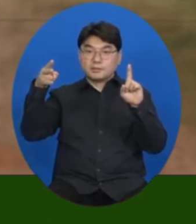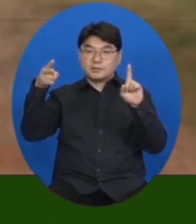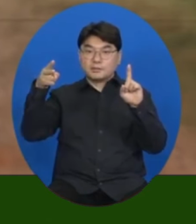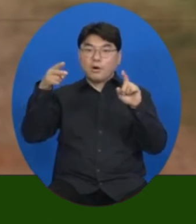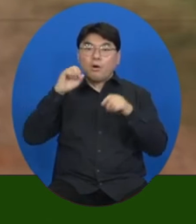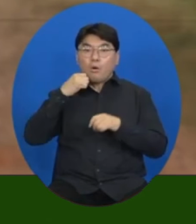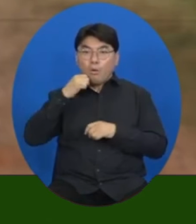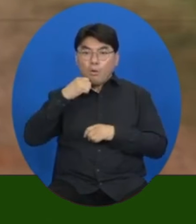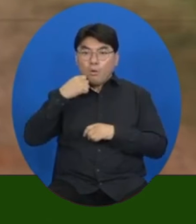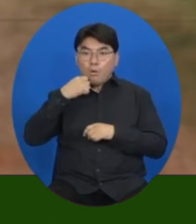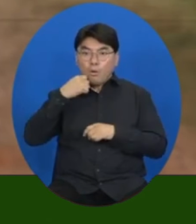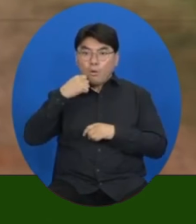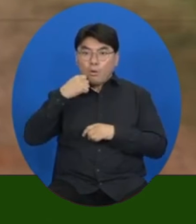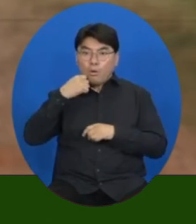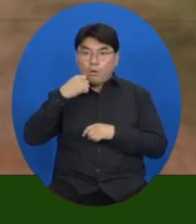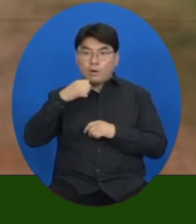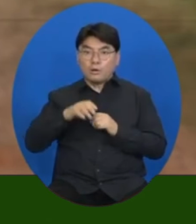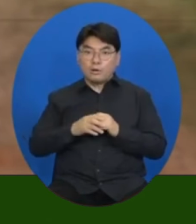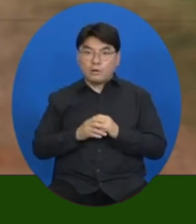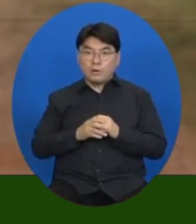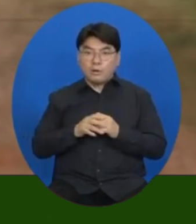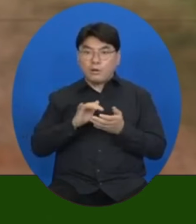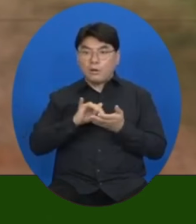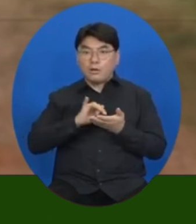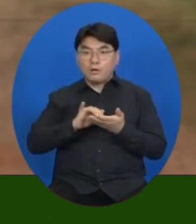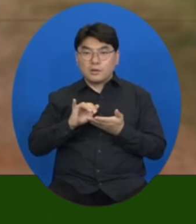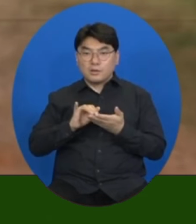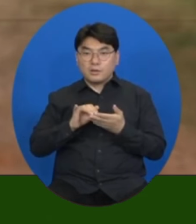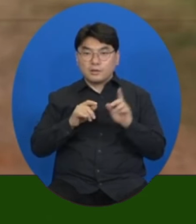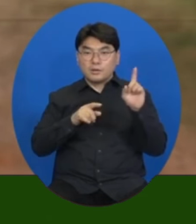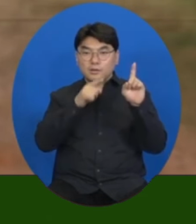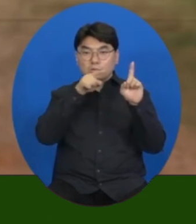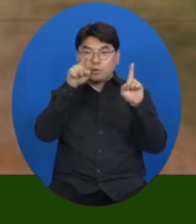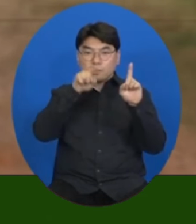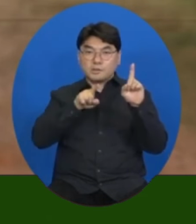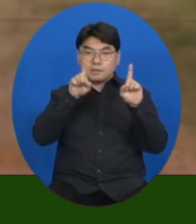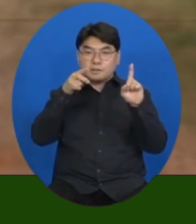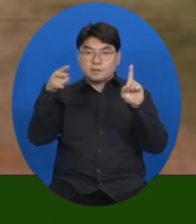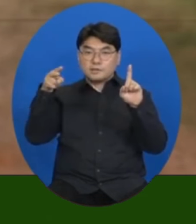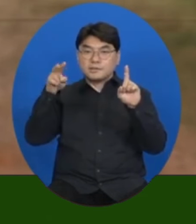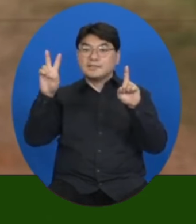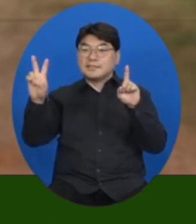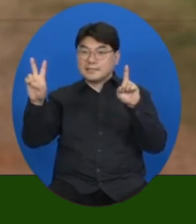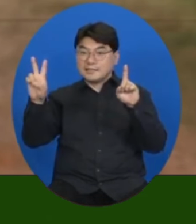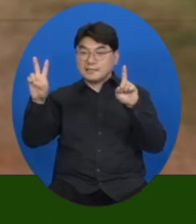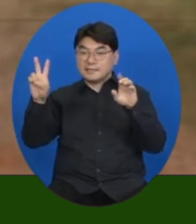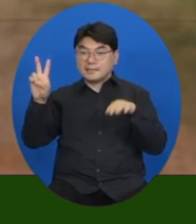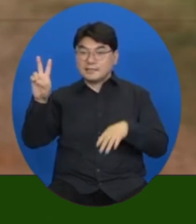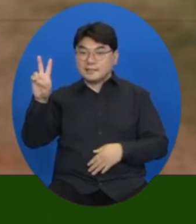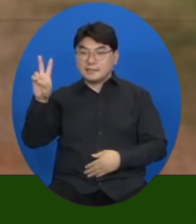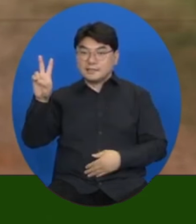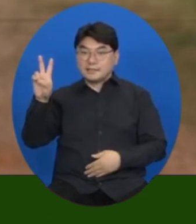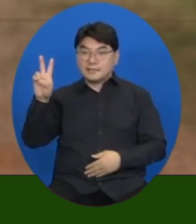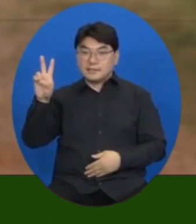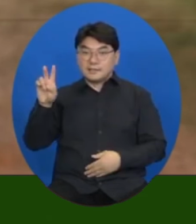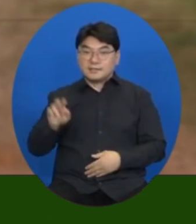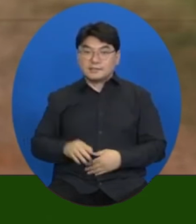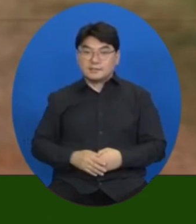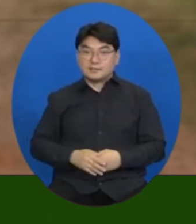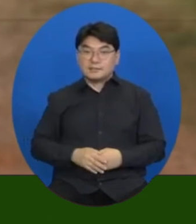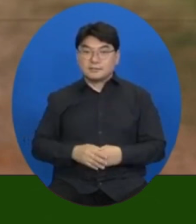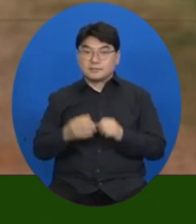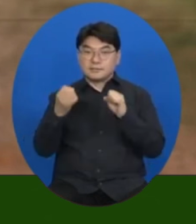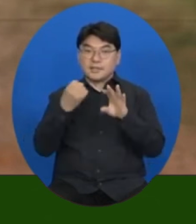어려워 대답을 못해 너무 어려워 가지고 막 계산하느라 1 + 1은 2자아 답은 정답은